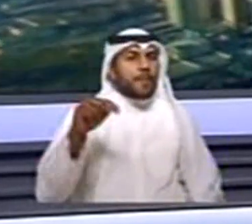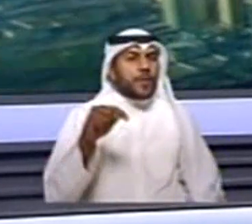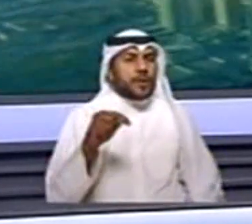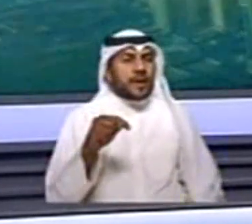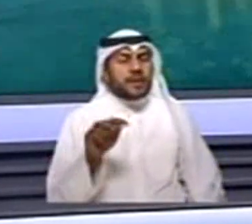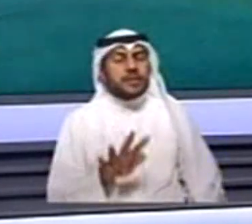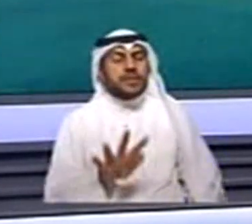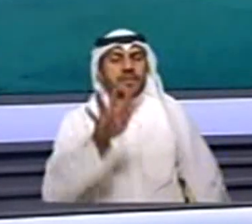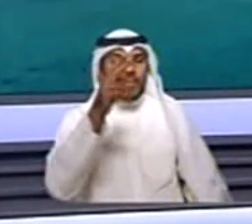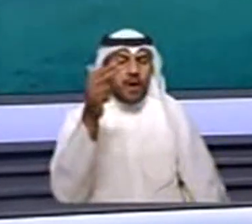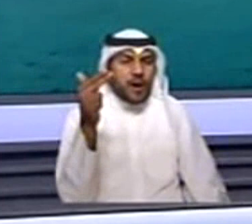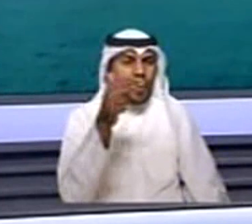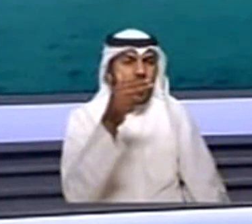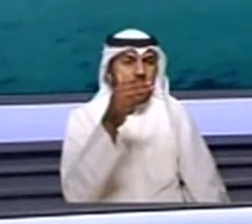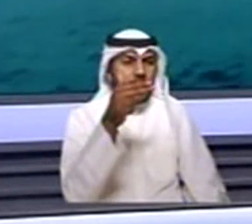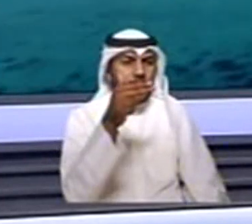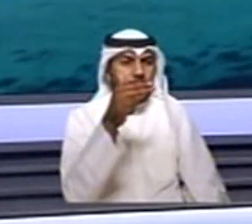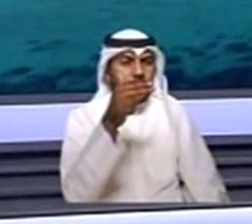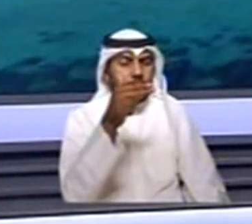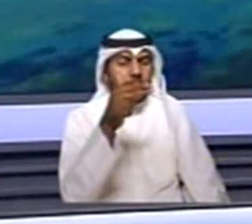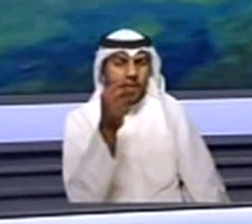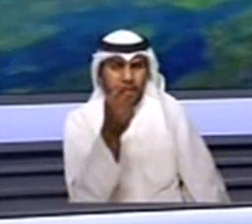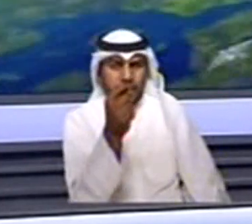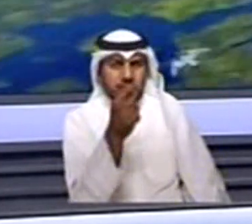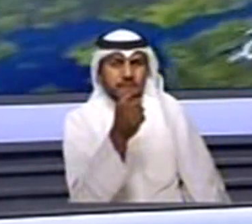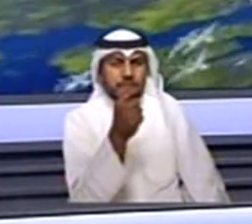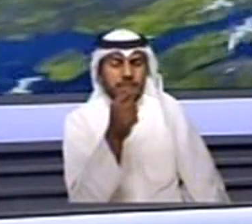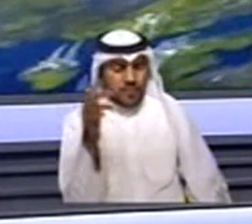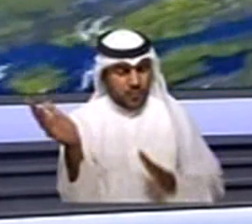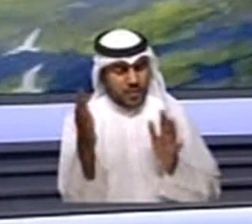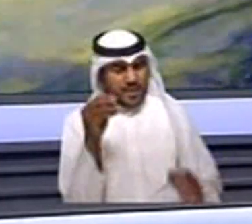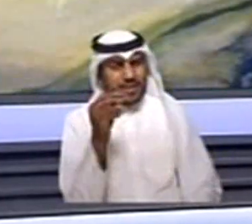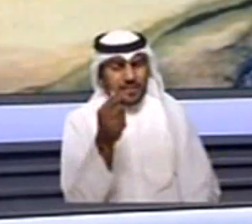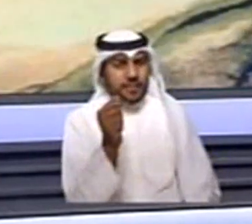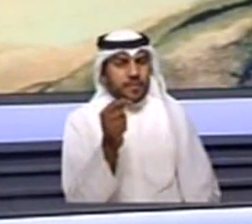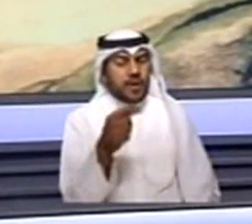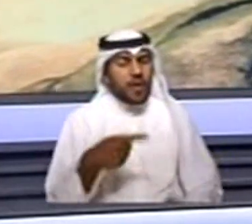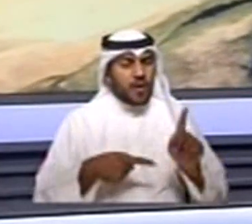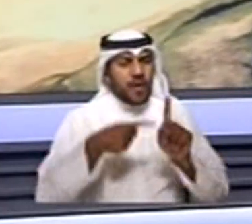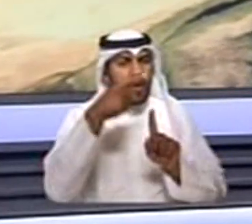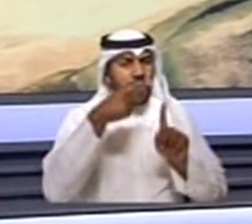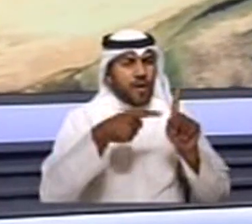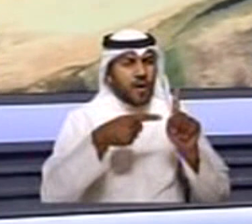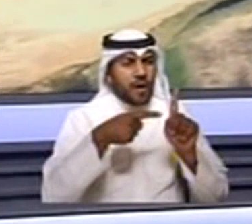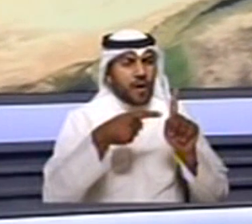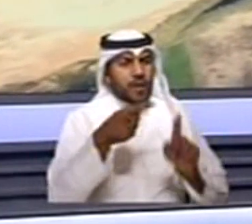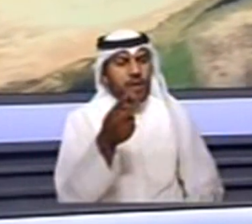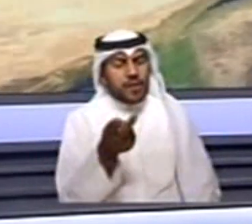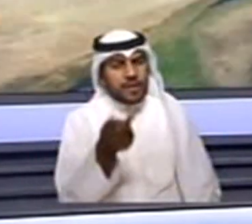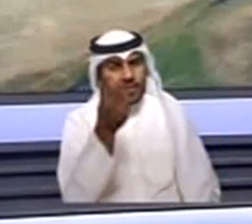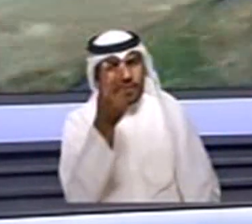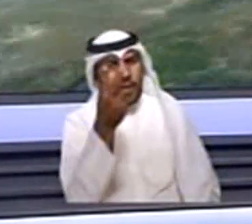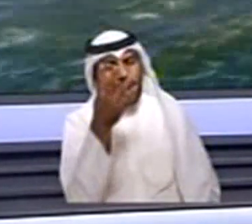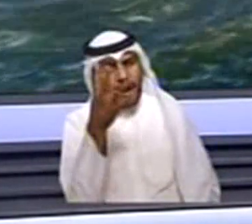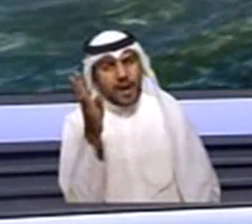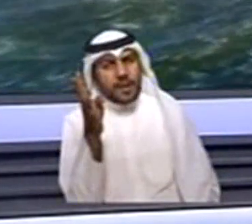الرياح شمالية غربية إلى متقلبة الاتجاه في فرص لنشاطها خلال الأيام القادمة، وأيضا درجات الحرارة راح تكون عالية بعض الشيء،